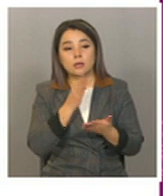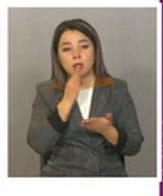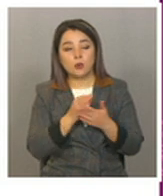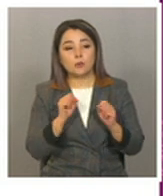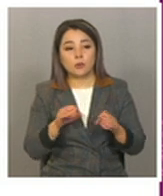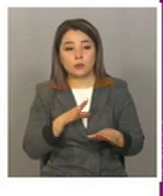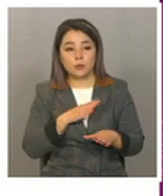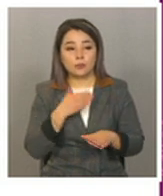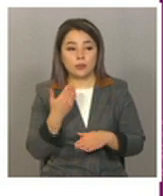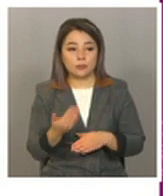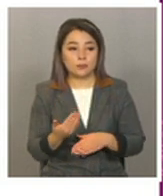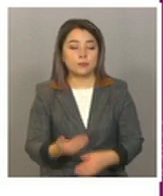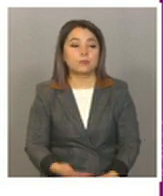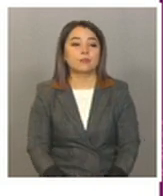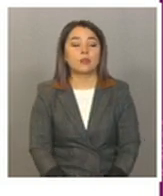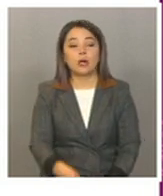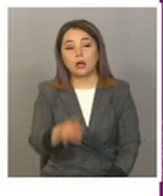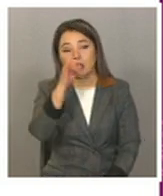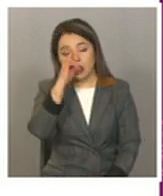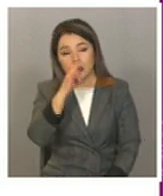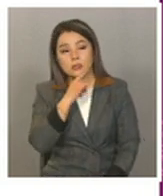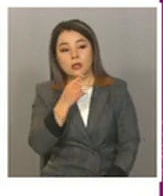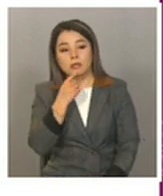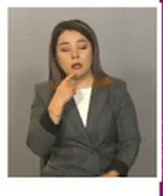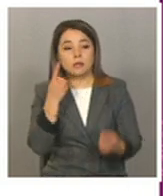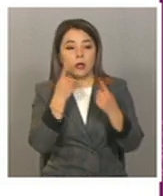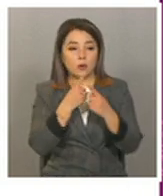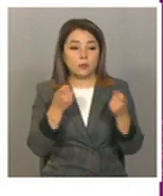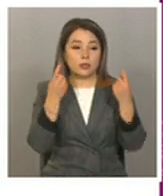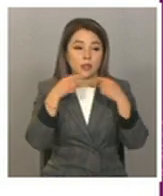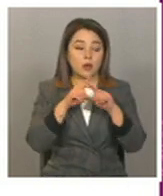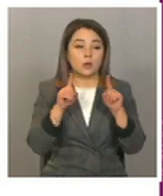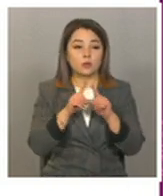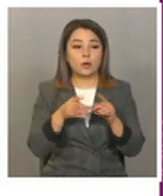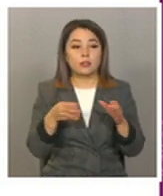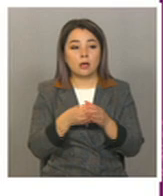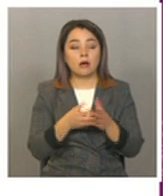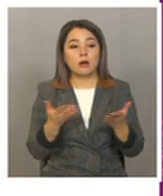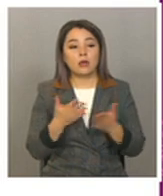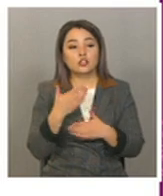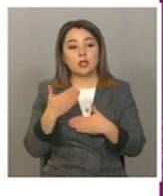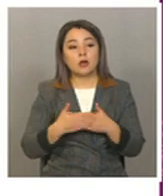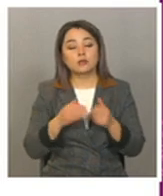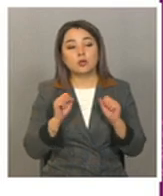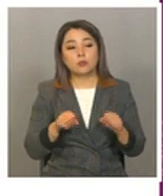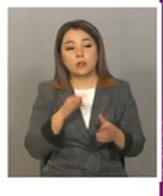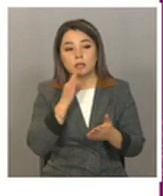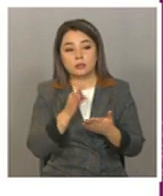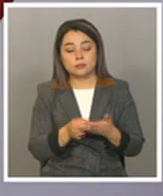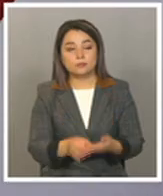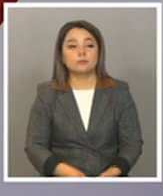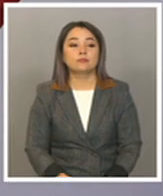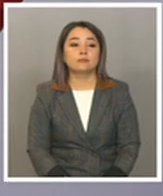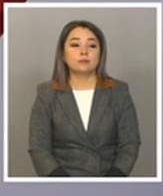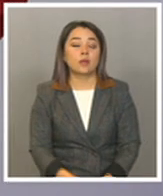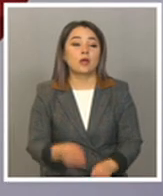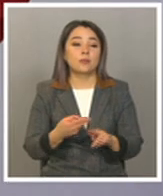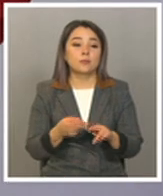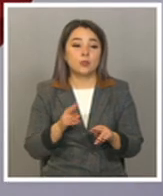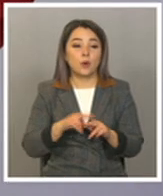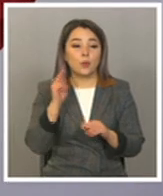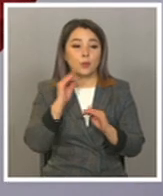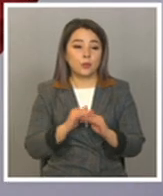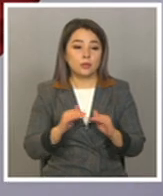бе? Қазақ тілін ақпараттық технологиялармен қалай жақындастыруға болады? Міне,